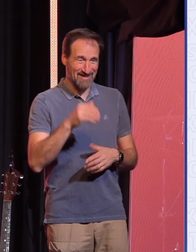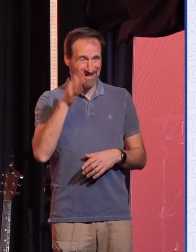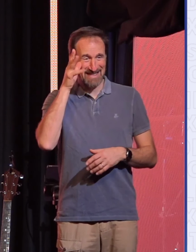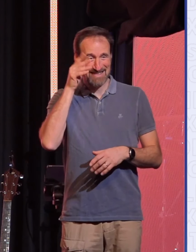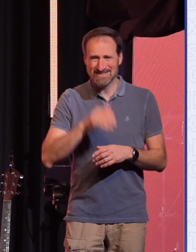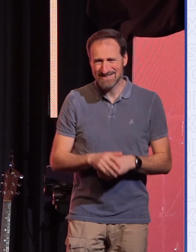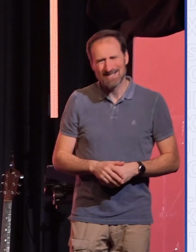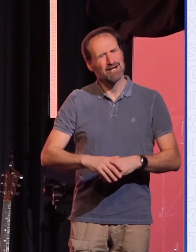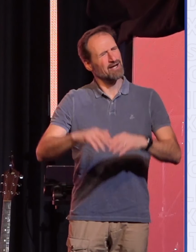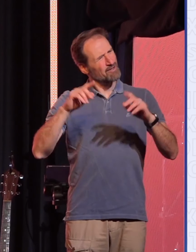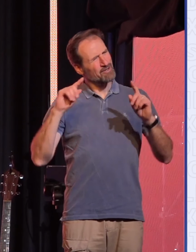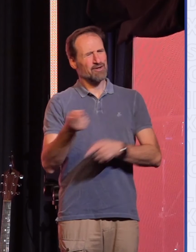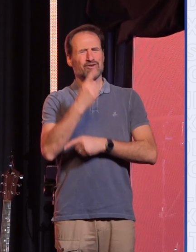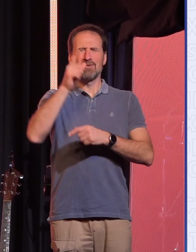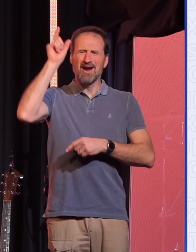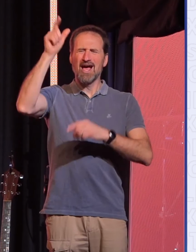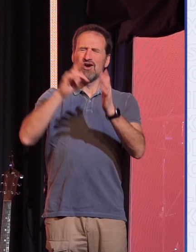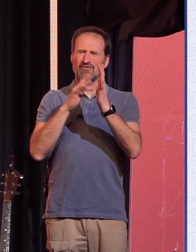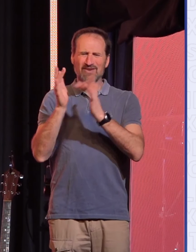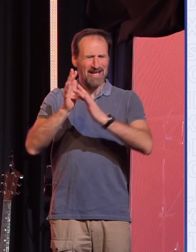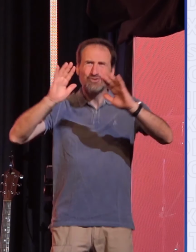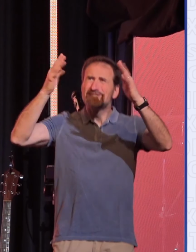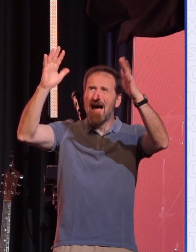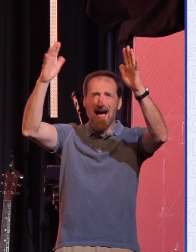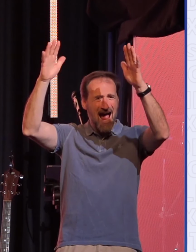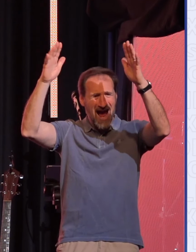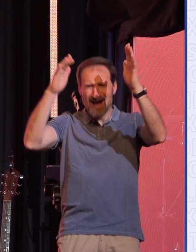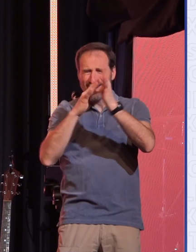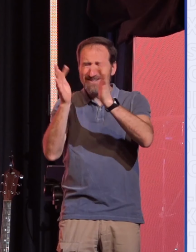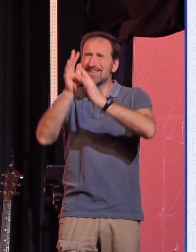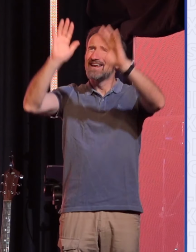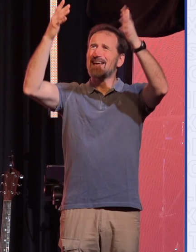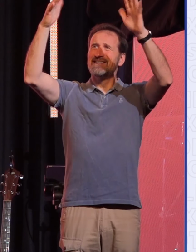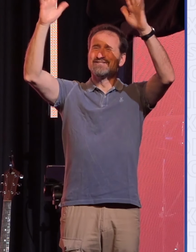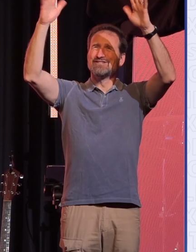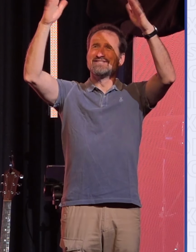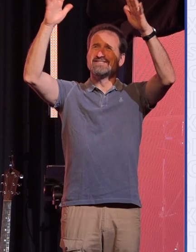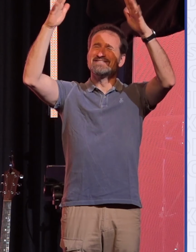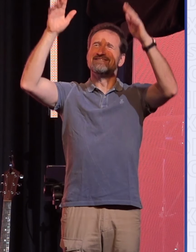Komm, lass uns einfach Jesus nochmal einen richtigen Applaus geben. Weil wegen ihm sind wir hier.